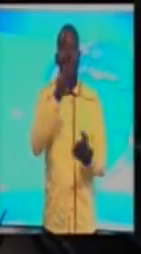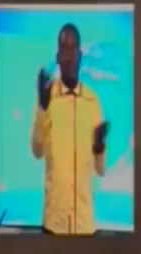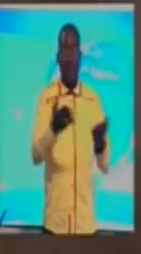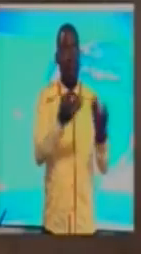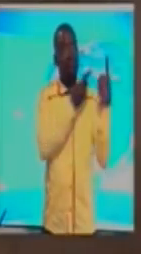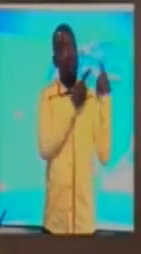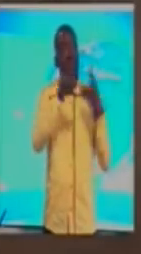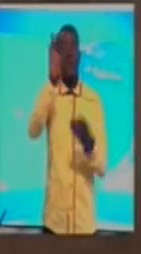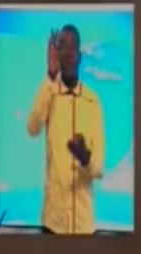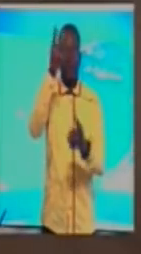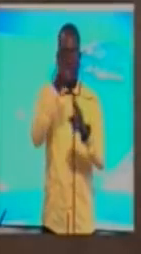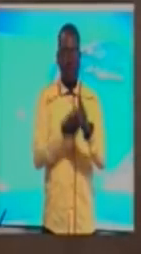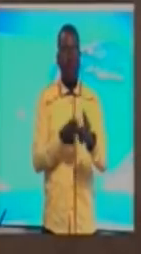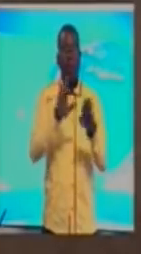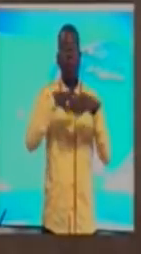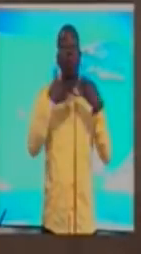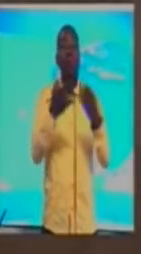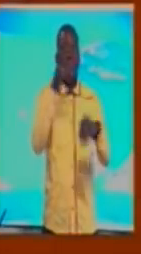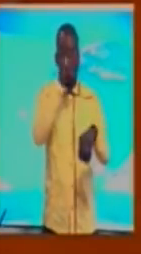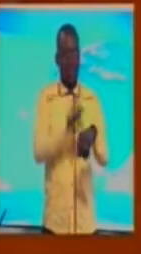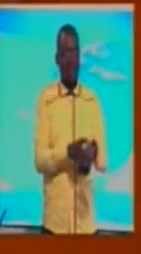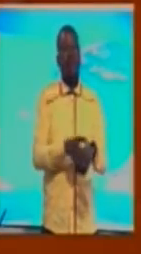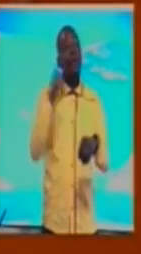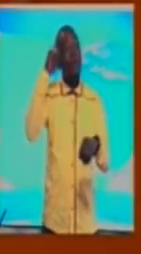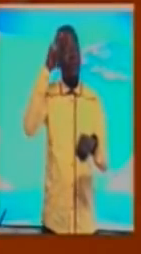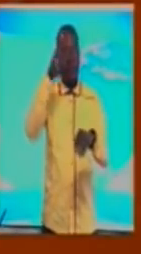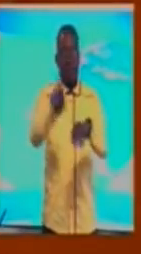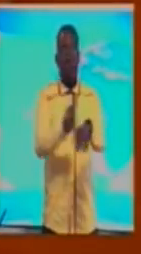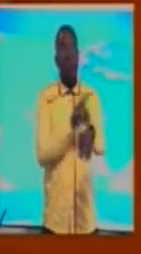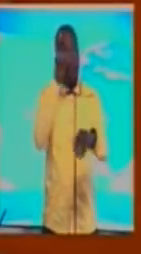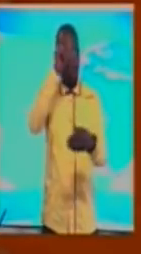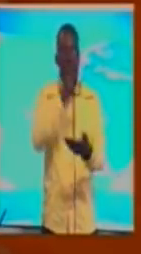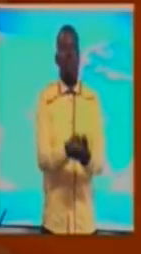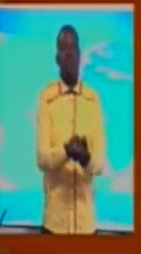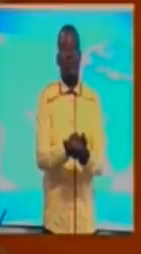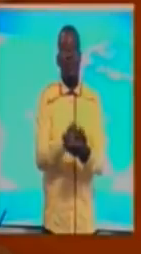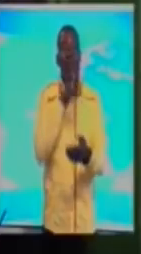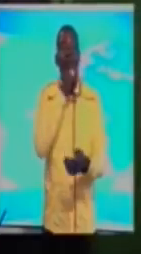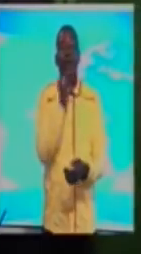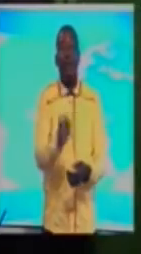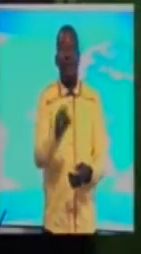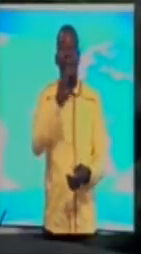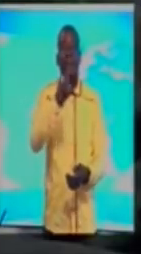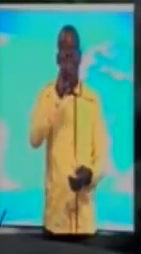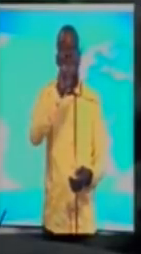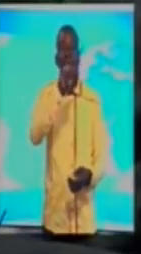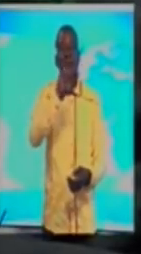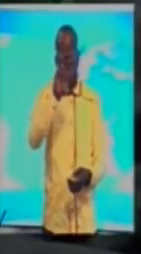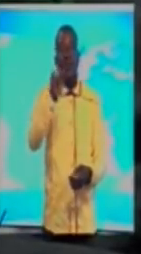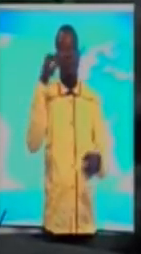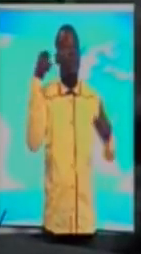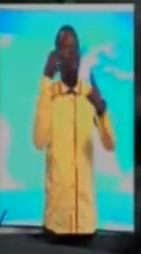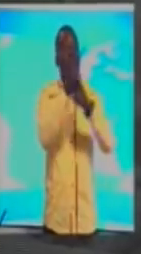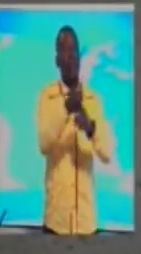mois. Ils ne savent pas combien de temps va durer leur captivité. Casper, ancien artisan danois, estime que les attaques de